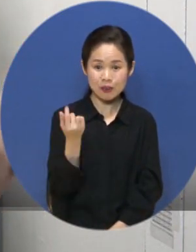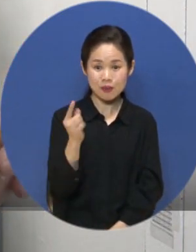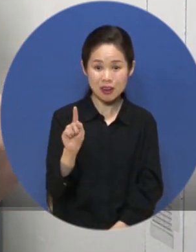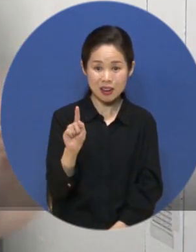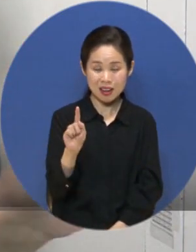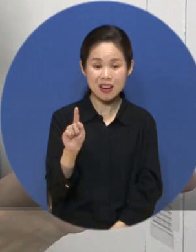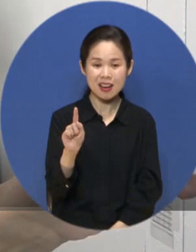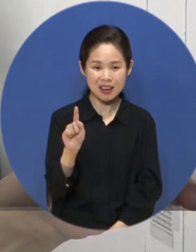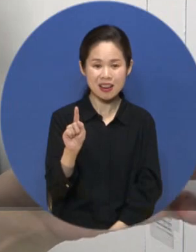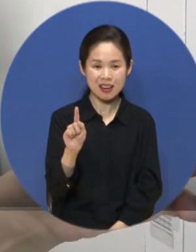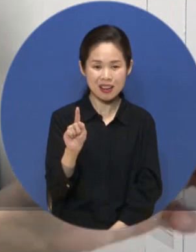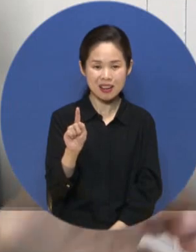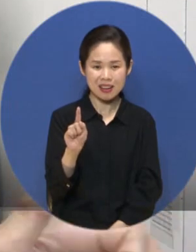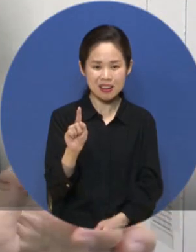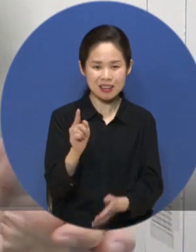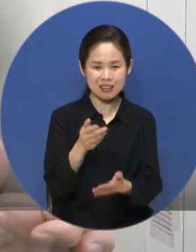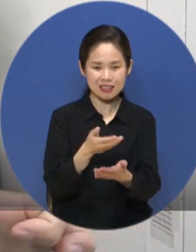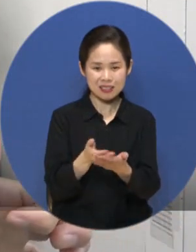지켜와